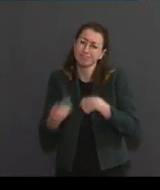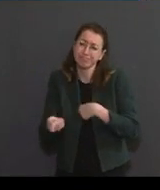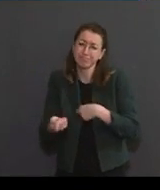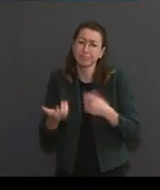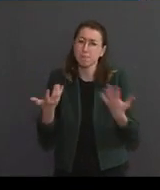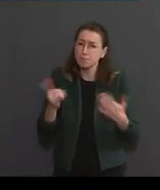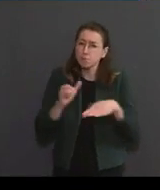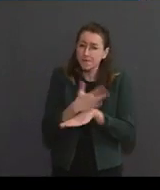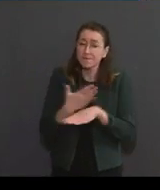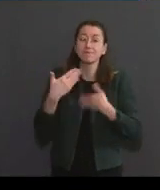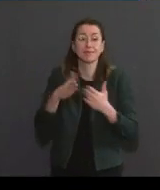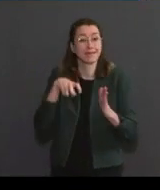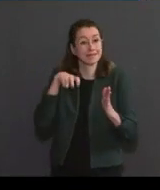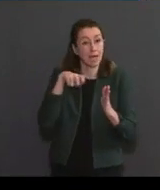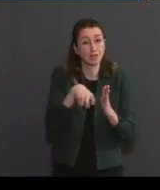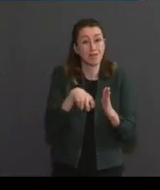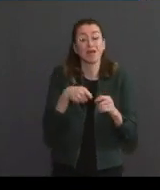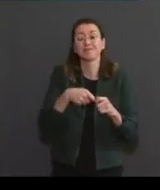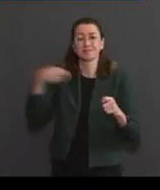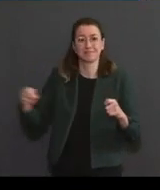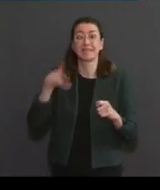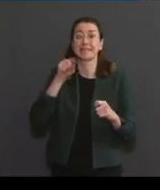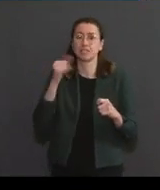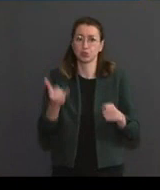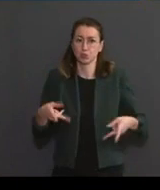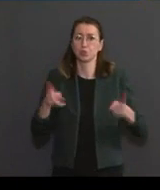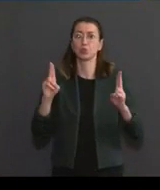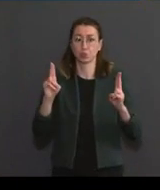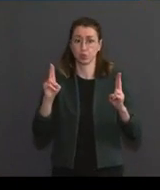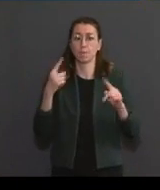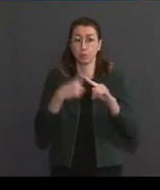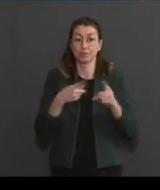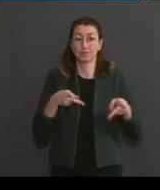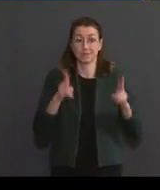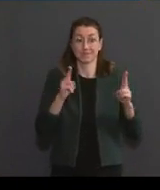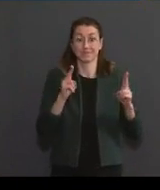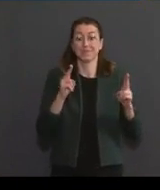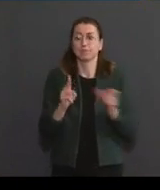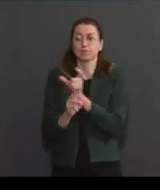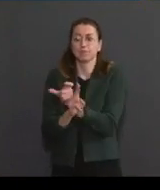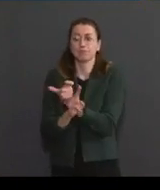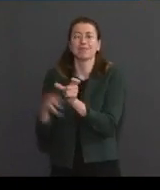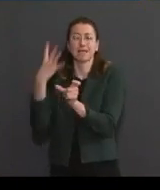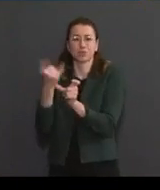10 jours dont on vient de parler, augmentés des 4 jours de précaution qu'on vient aussi de